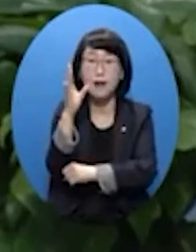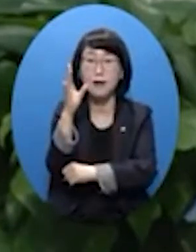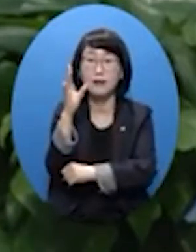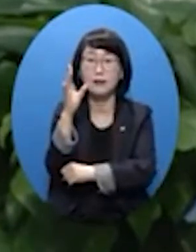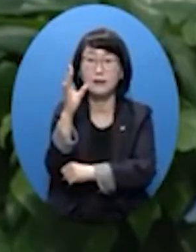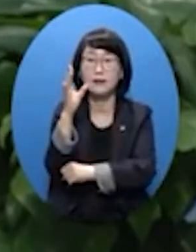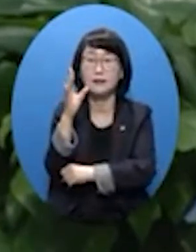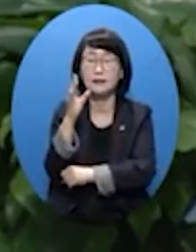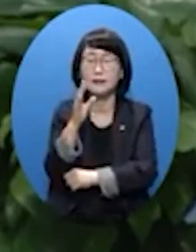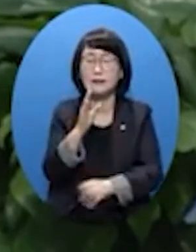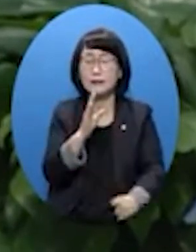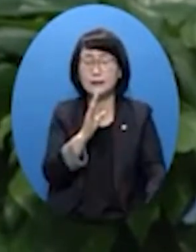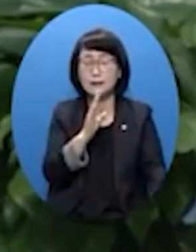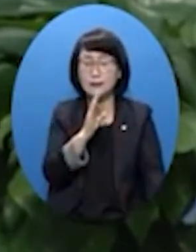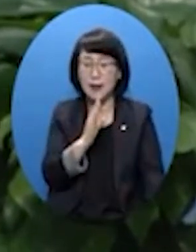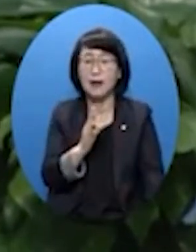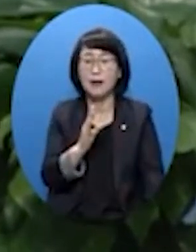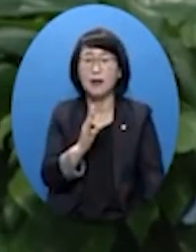참으로